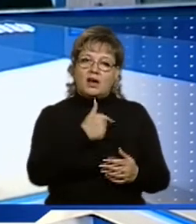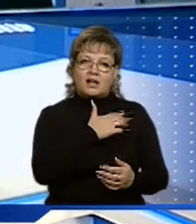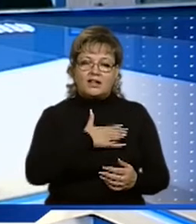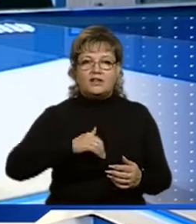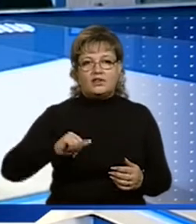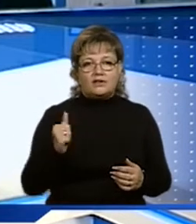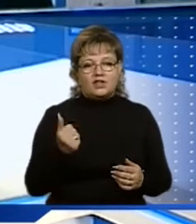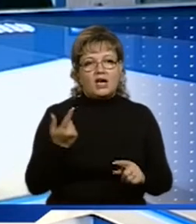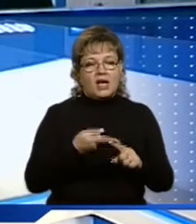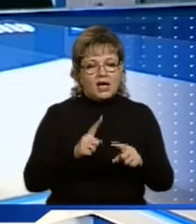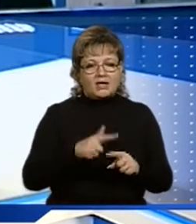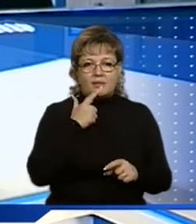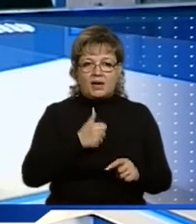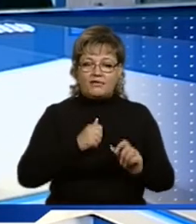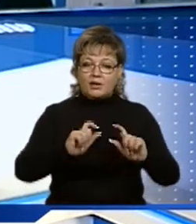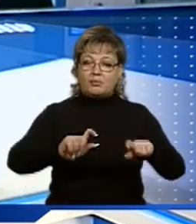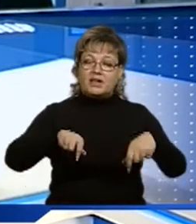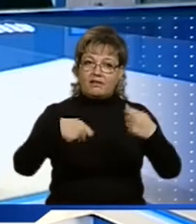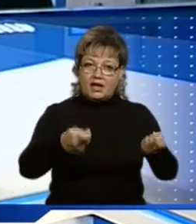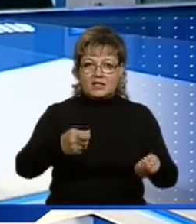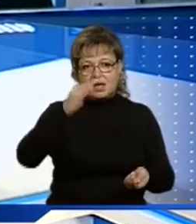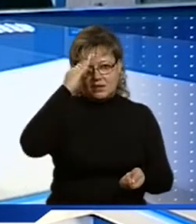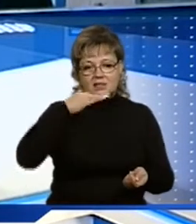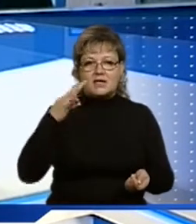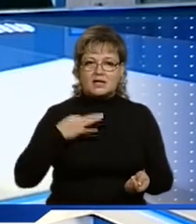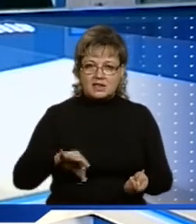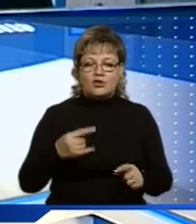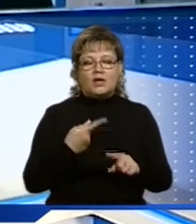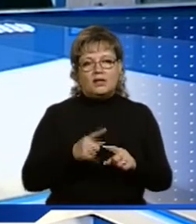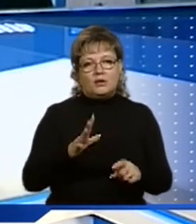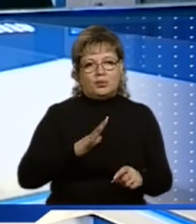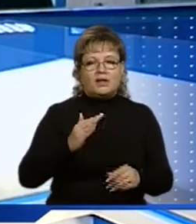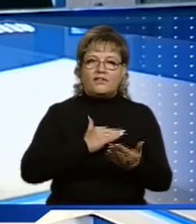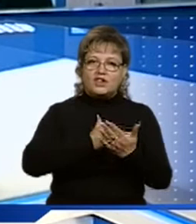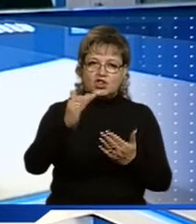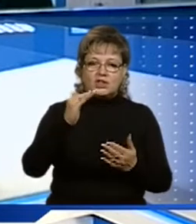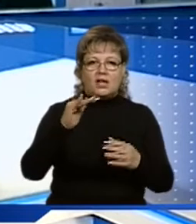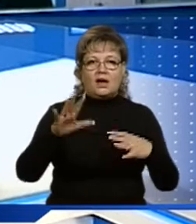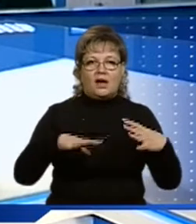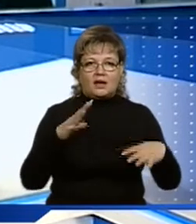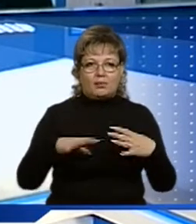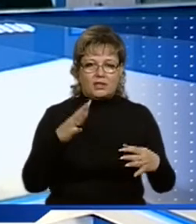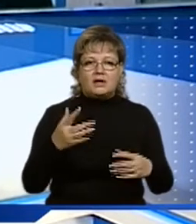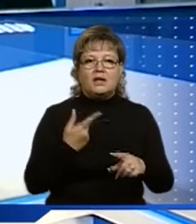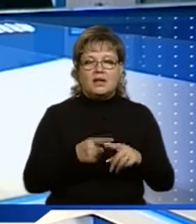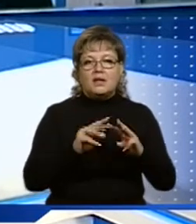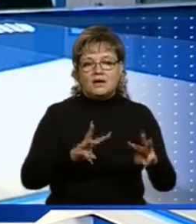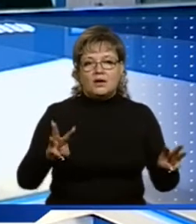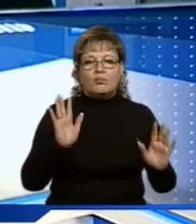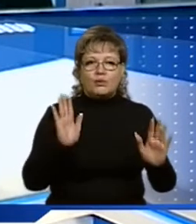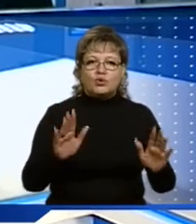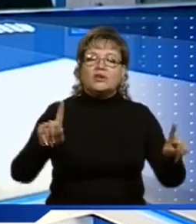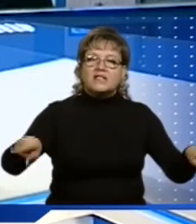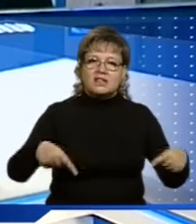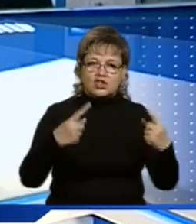Эти боевые умения передавались от отца к сыну и являлись вершиной верховой акробатики. Теперь решением областного правительства в регионе